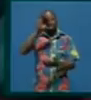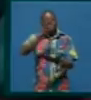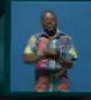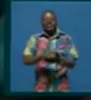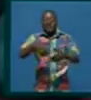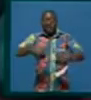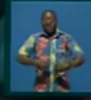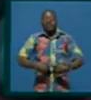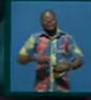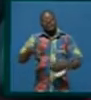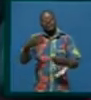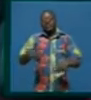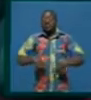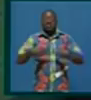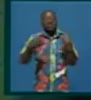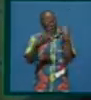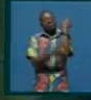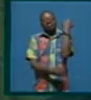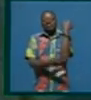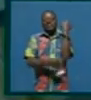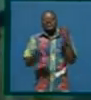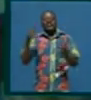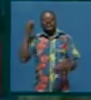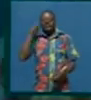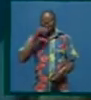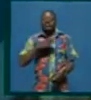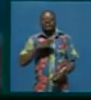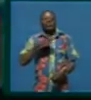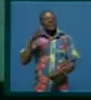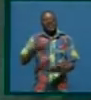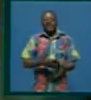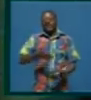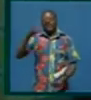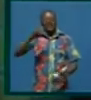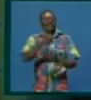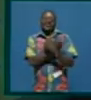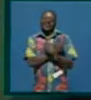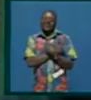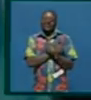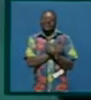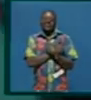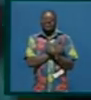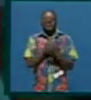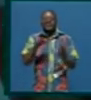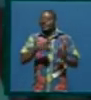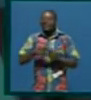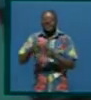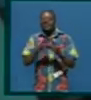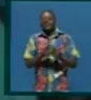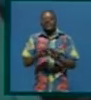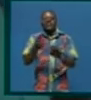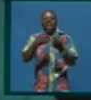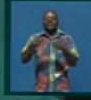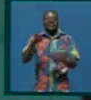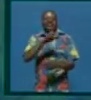dans la pauvreté et Rama, fille d'un riche entrepreneur, sont amoureux. La relation n'est pas du goût de Amidou, le